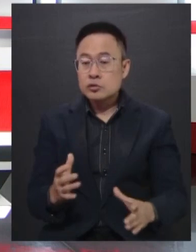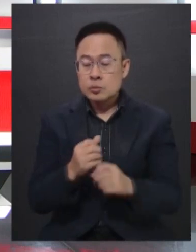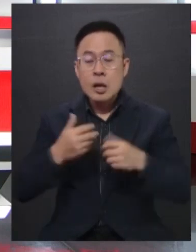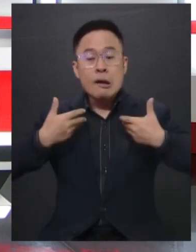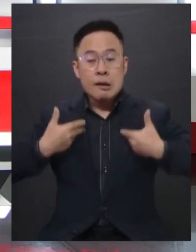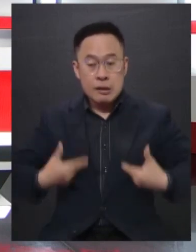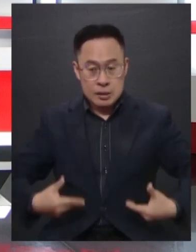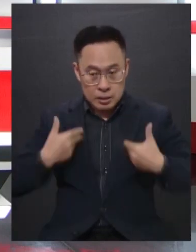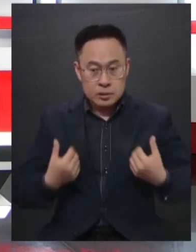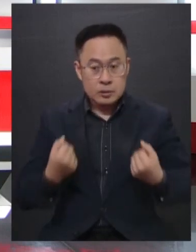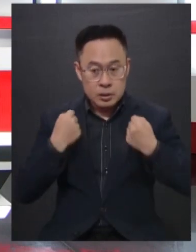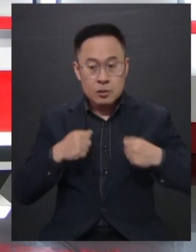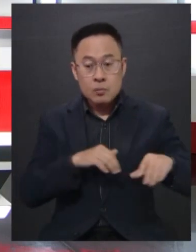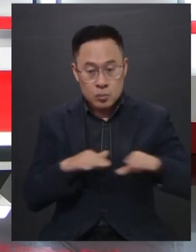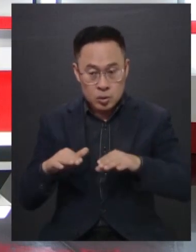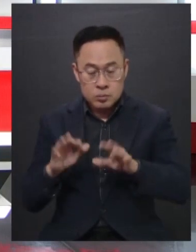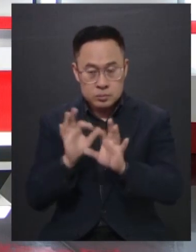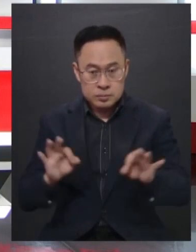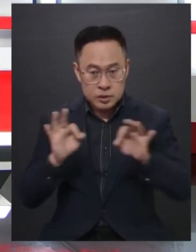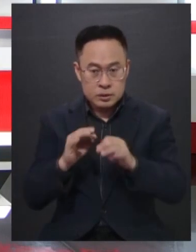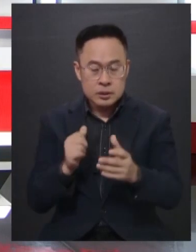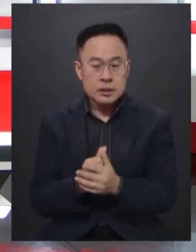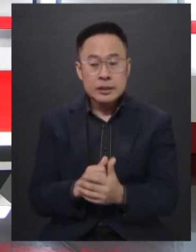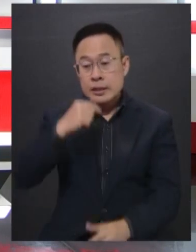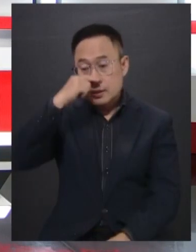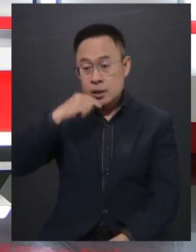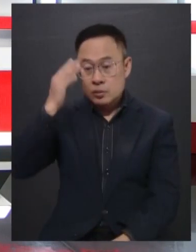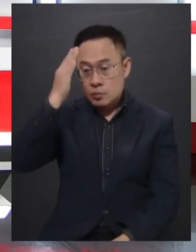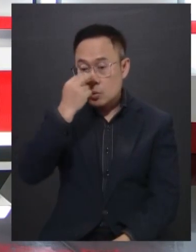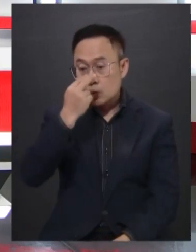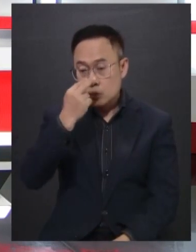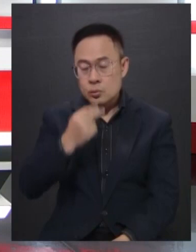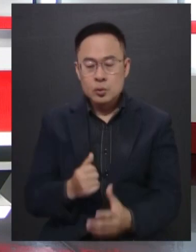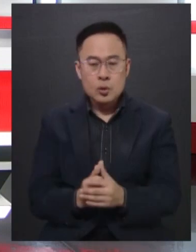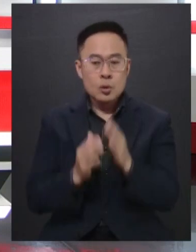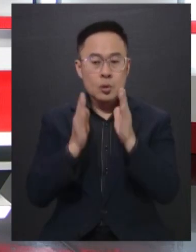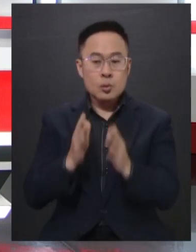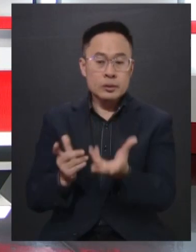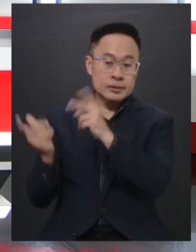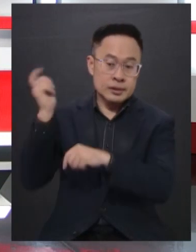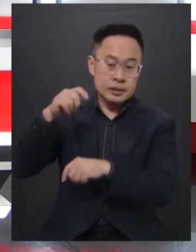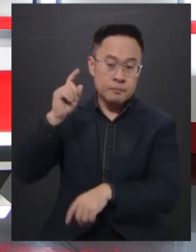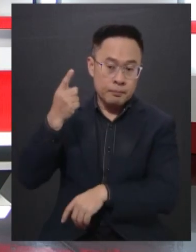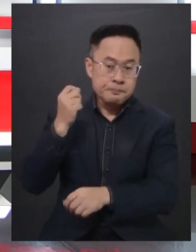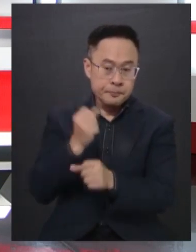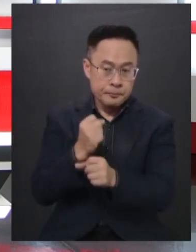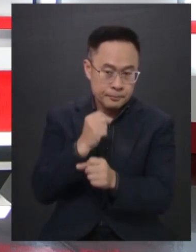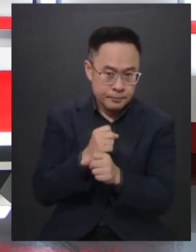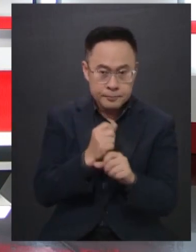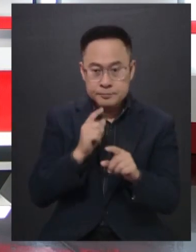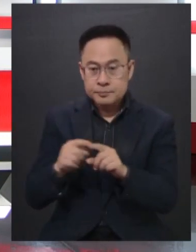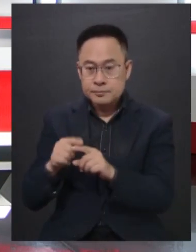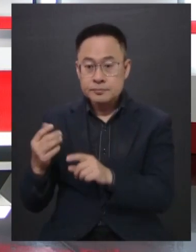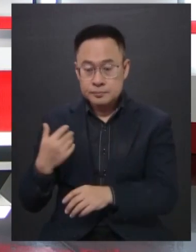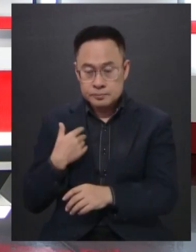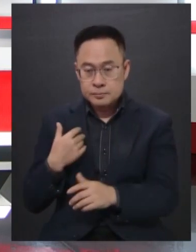ไม่แน่นะคะบ้านเราเองเนี่ยในอนาคตเราก็อาจจะเห็นพัฒนาการของนักเทนนิสรุ่นใหม่ๆเม ื่ อก่อนเราโอ้โหช่ว